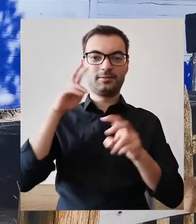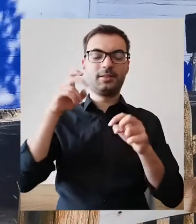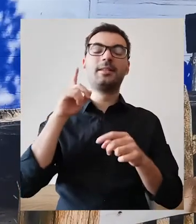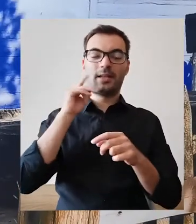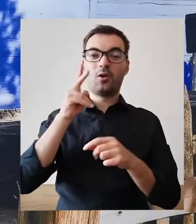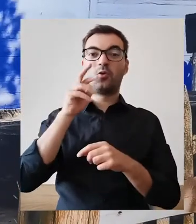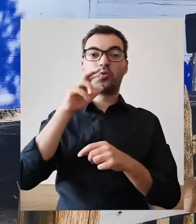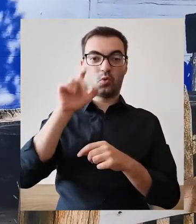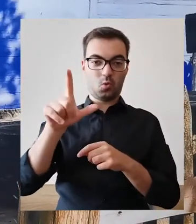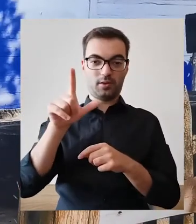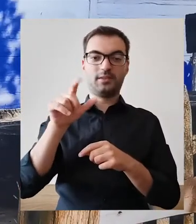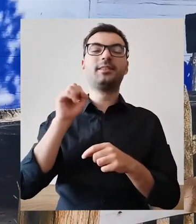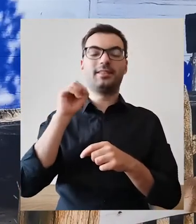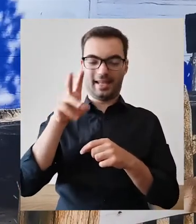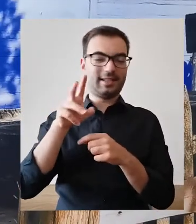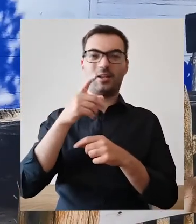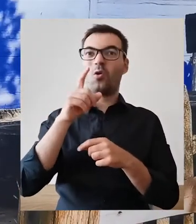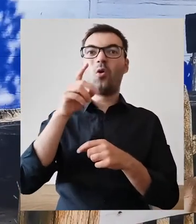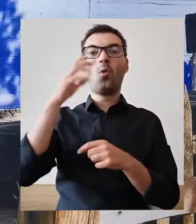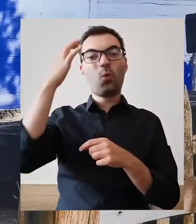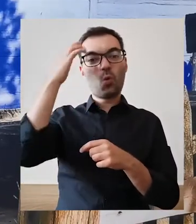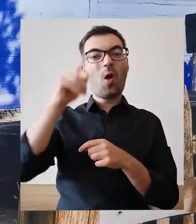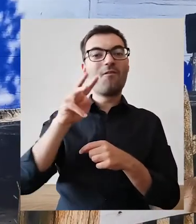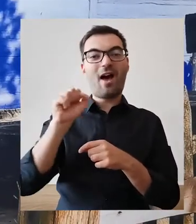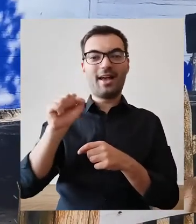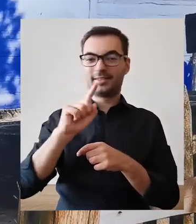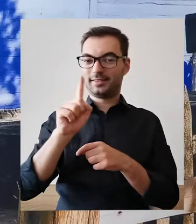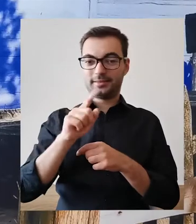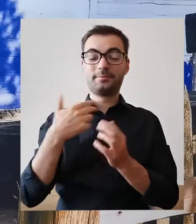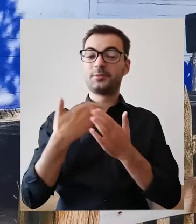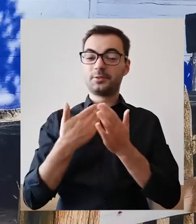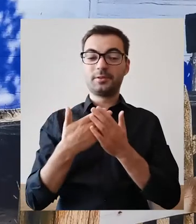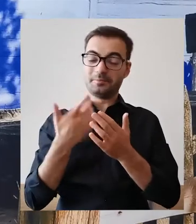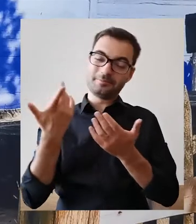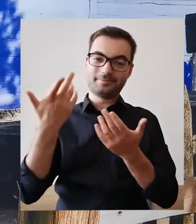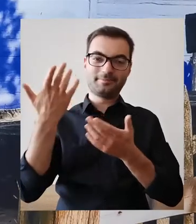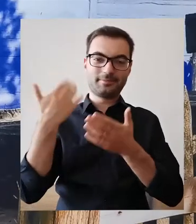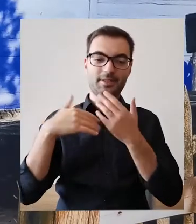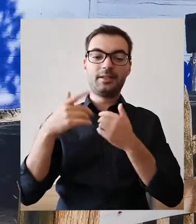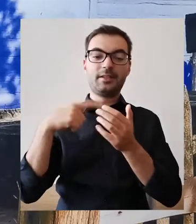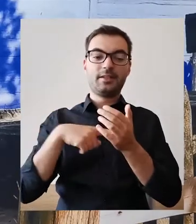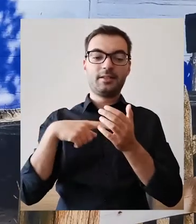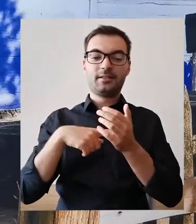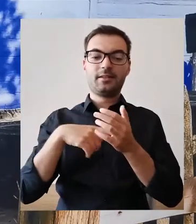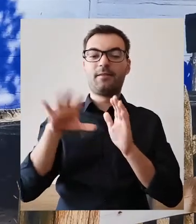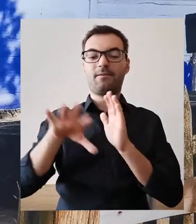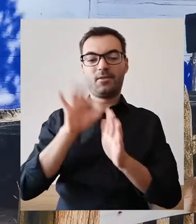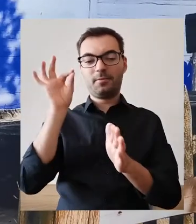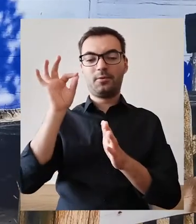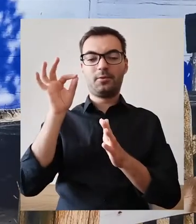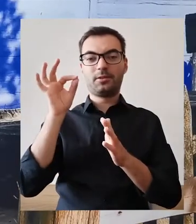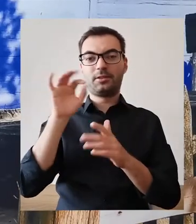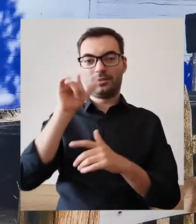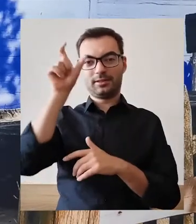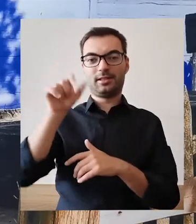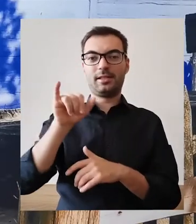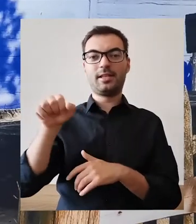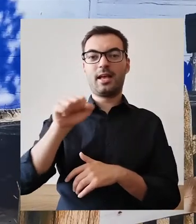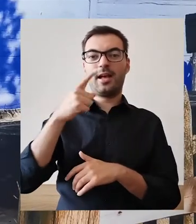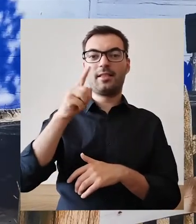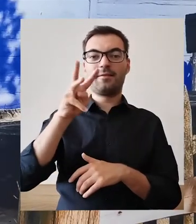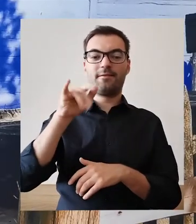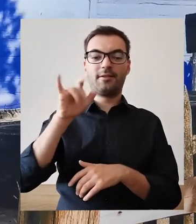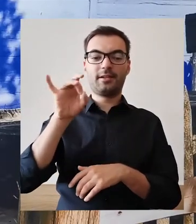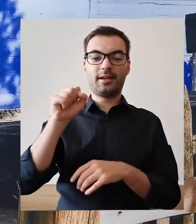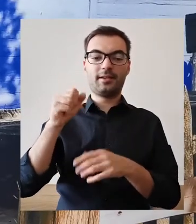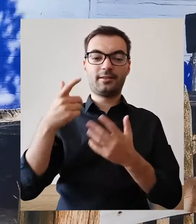na króla nie na królową no i cóż wybór jadwigi był